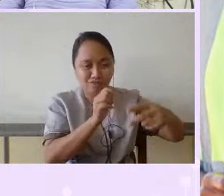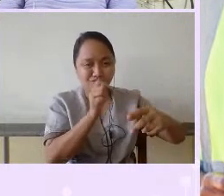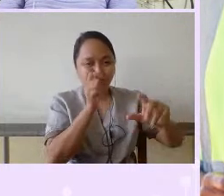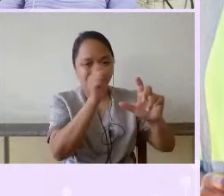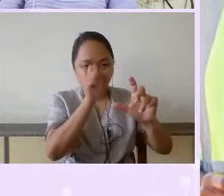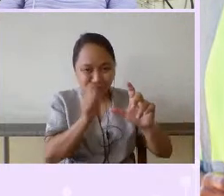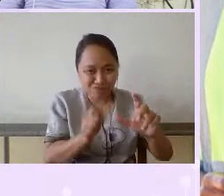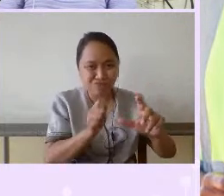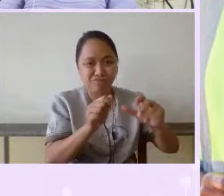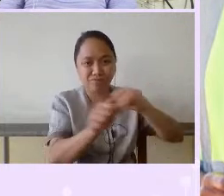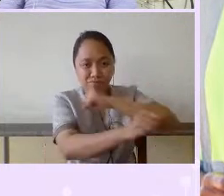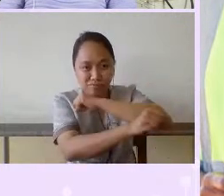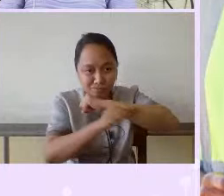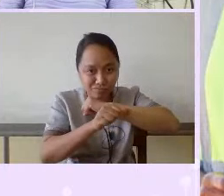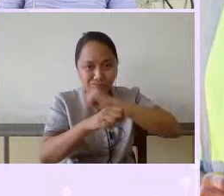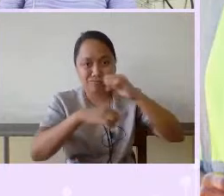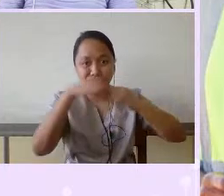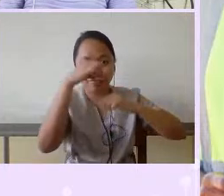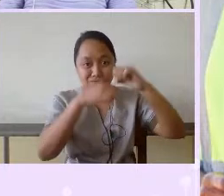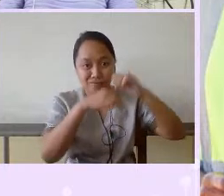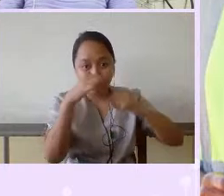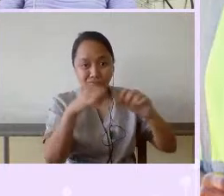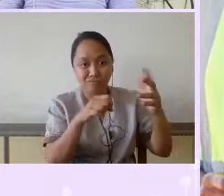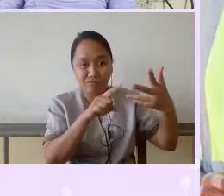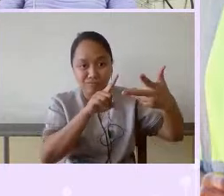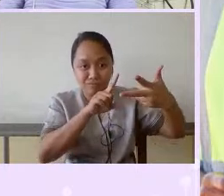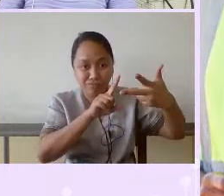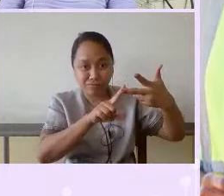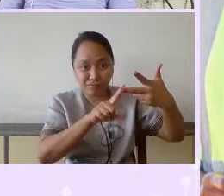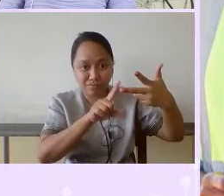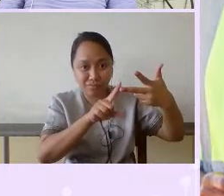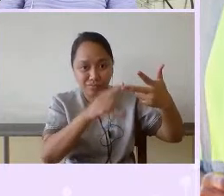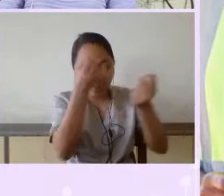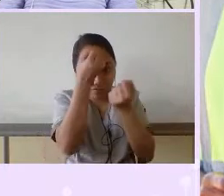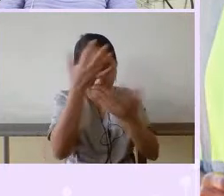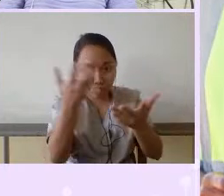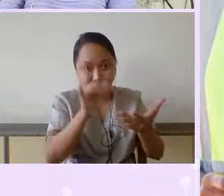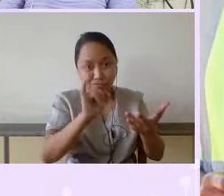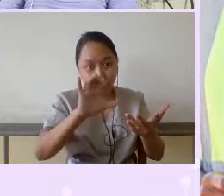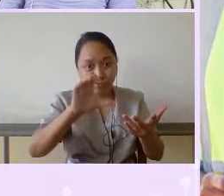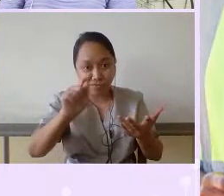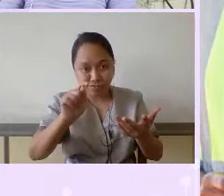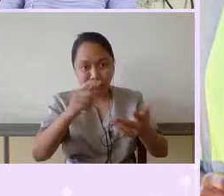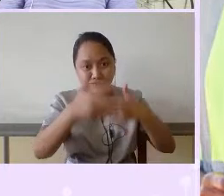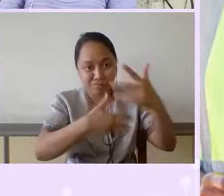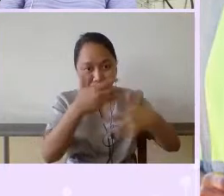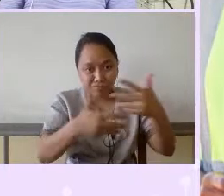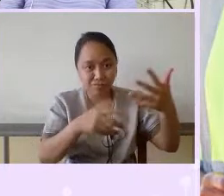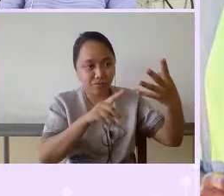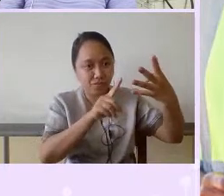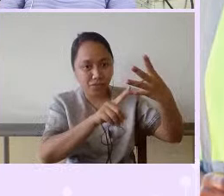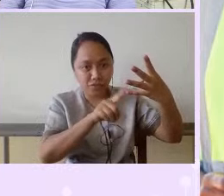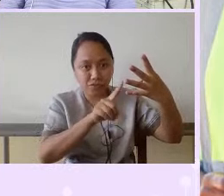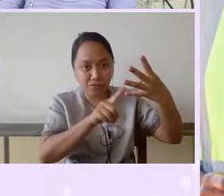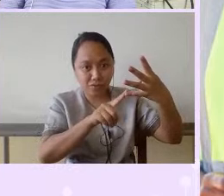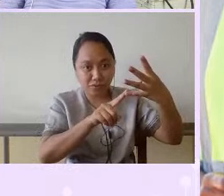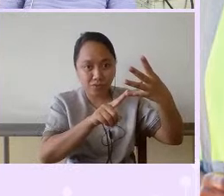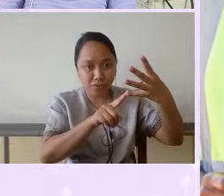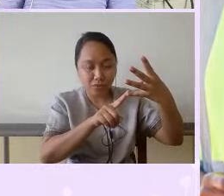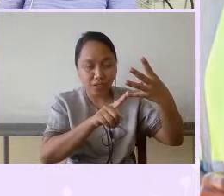technology and business process outsourcing, platform work and services and tourism sectors.